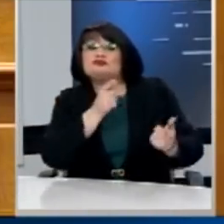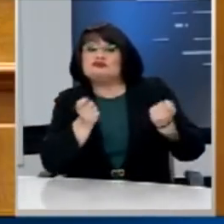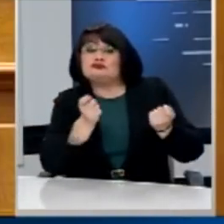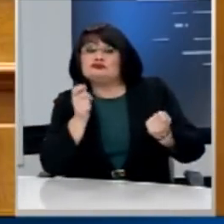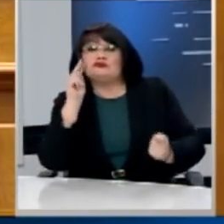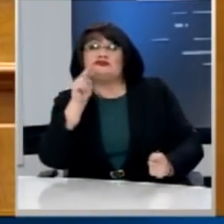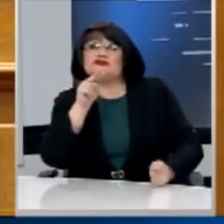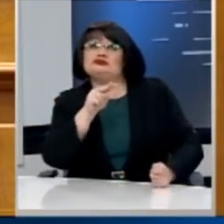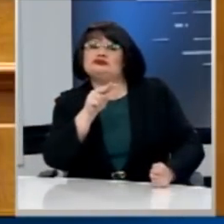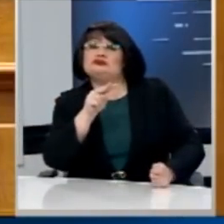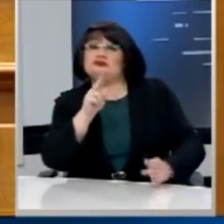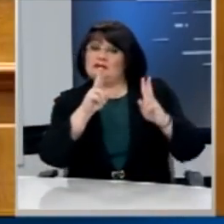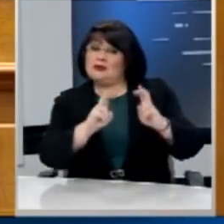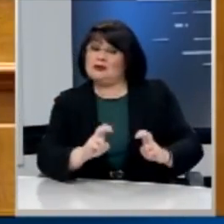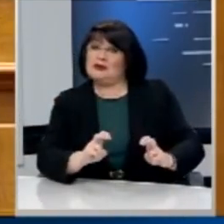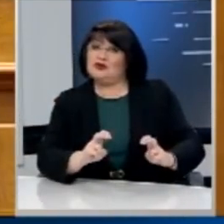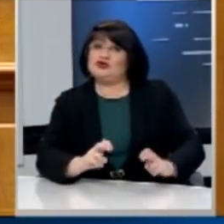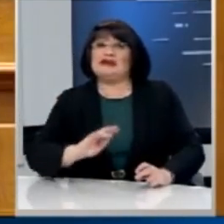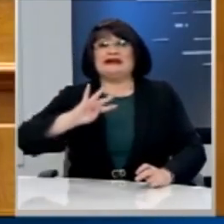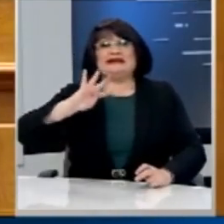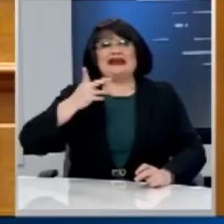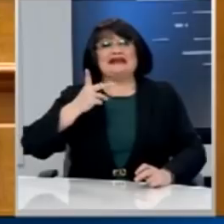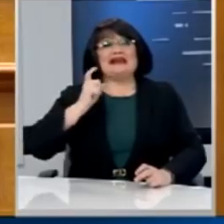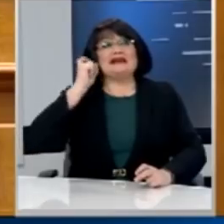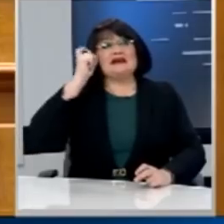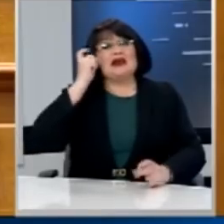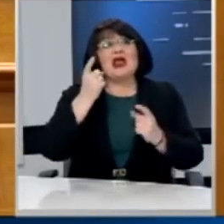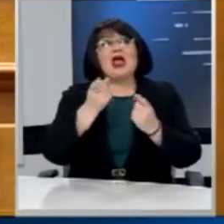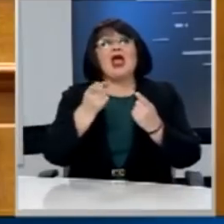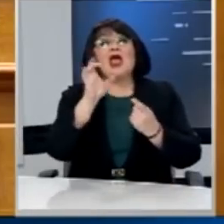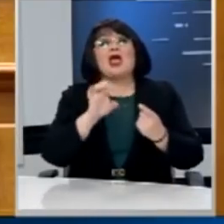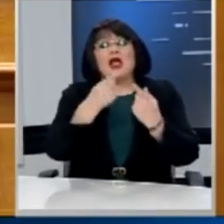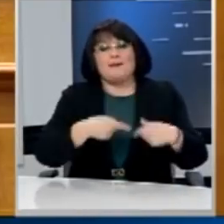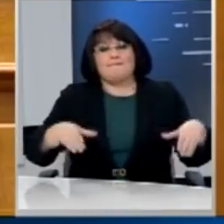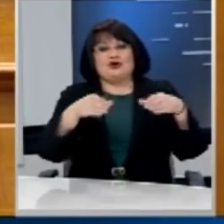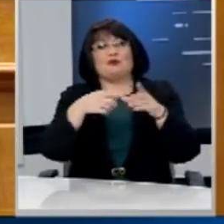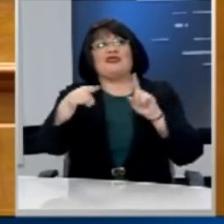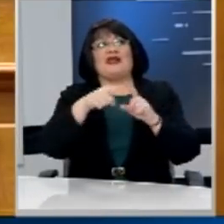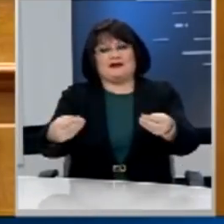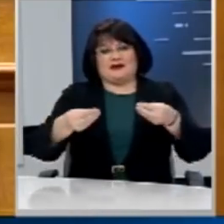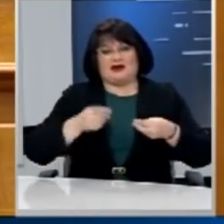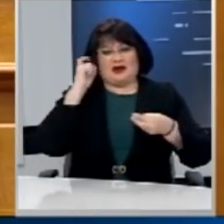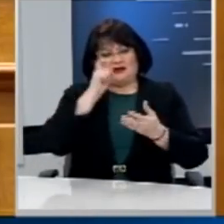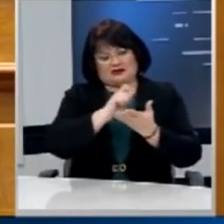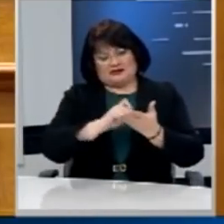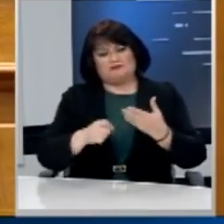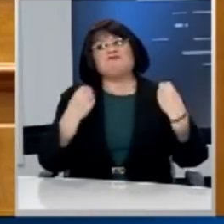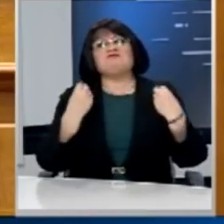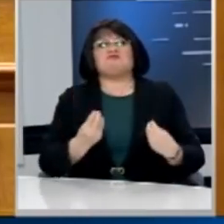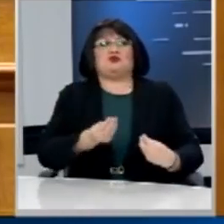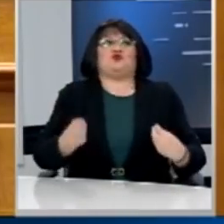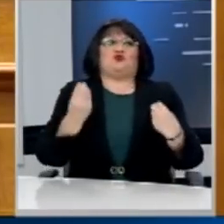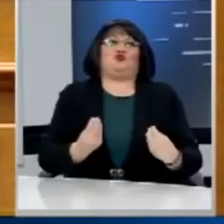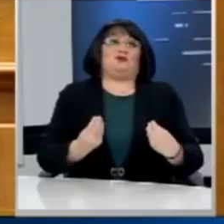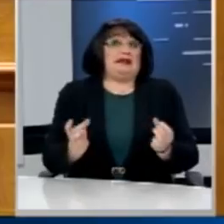λοιπόν ότι η τελευταία τέταρτη έκθεση της Ευρωπαϊκής Επιτροπής ήταν η θετικότερη από κάθε άλλη.